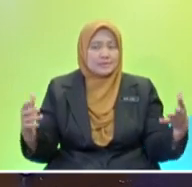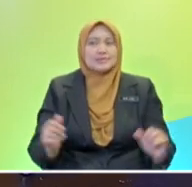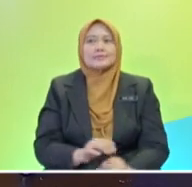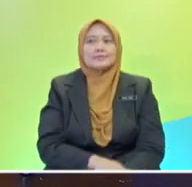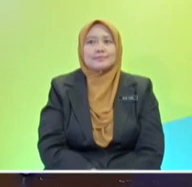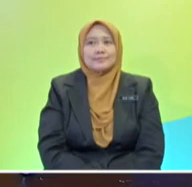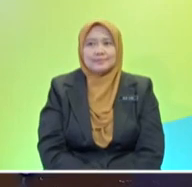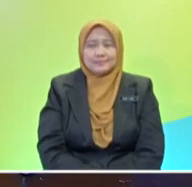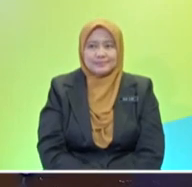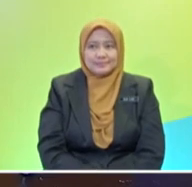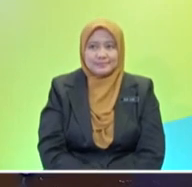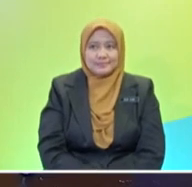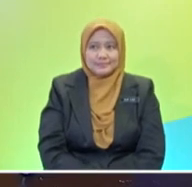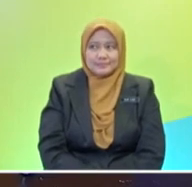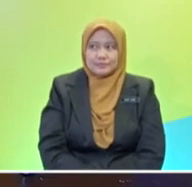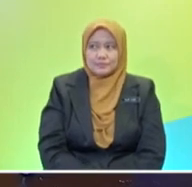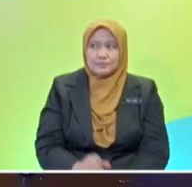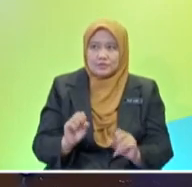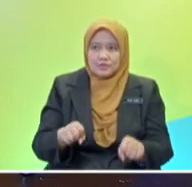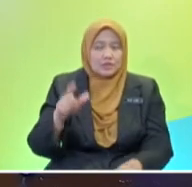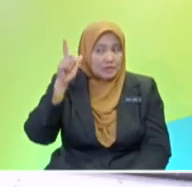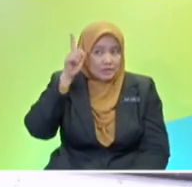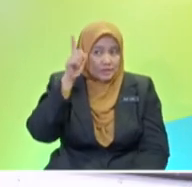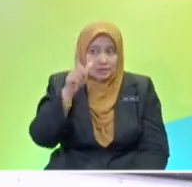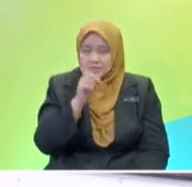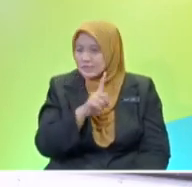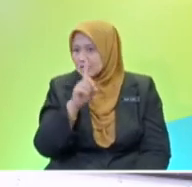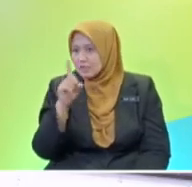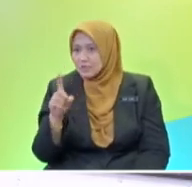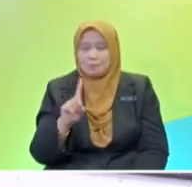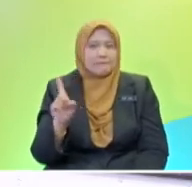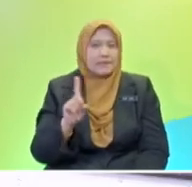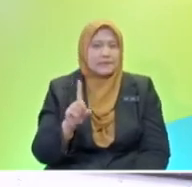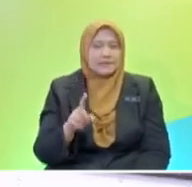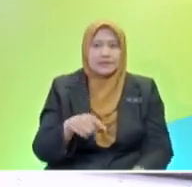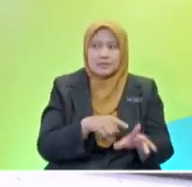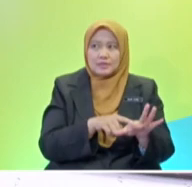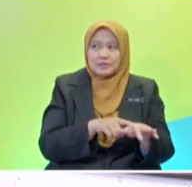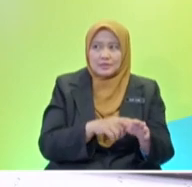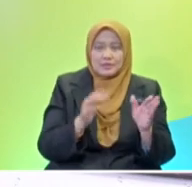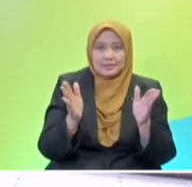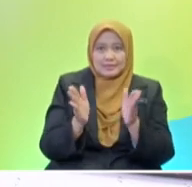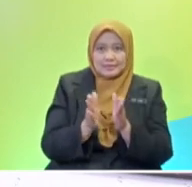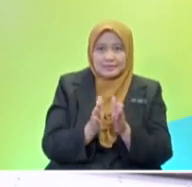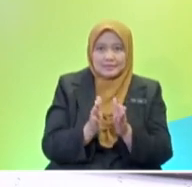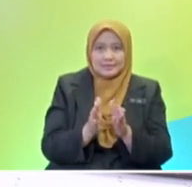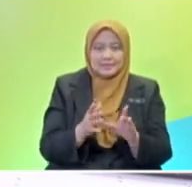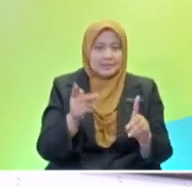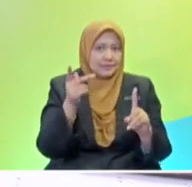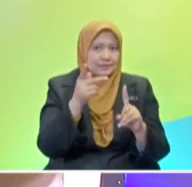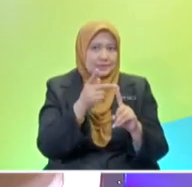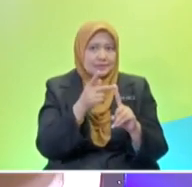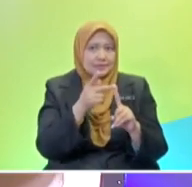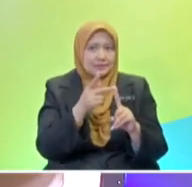Ini banyak daun ni. Tengok satu-satu daun. Oh, ni daun kecil. Yang lain tu kira ya. Jangan lupa.